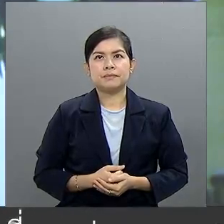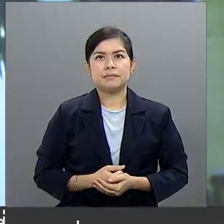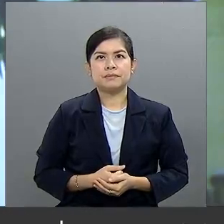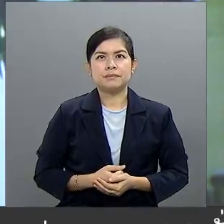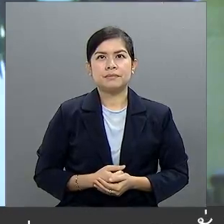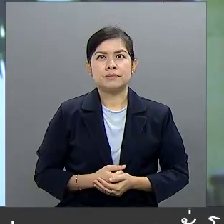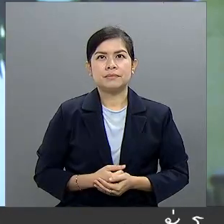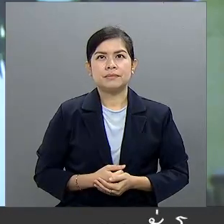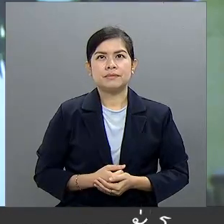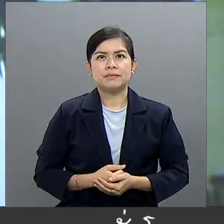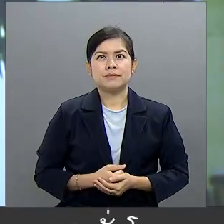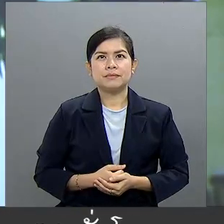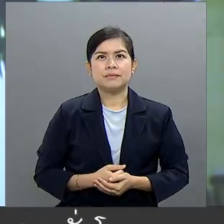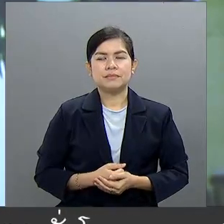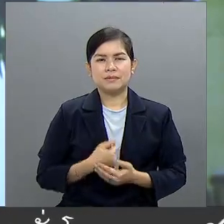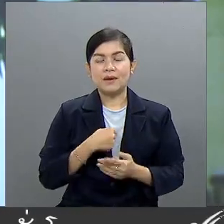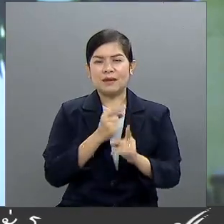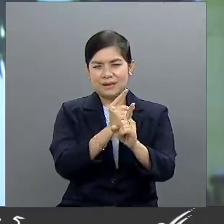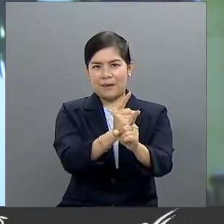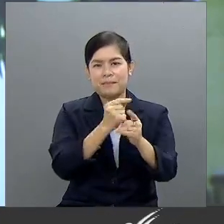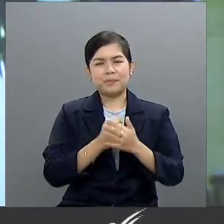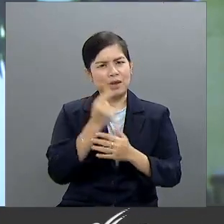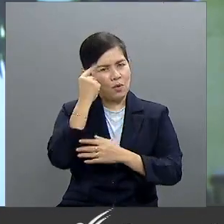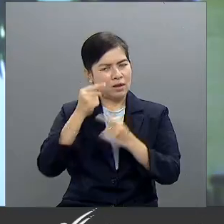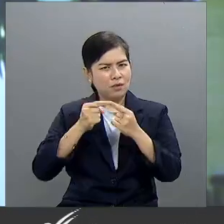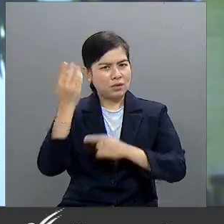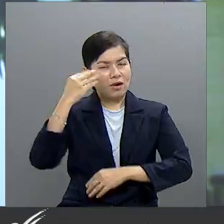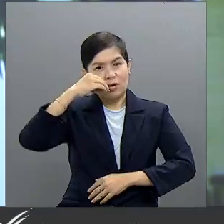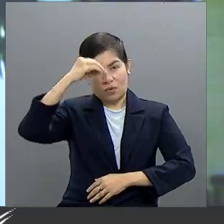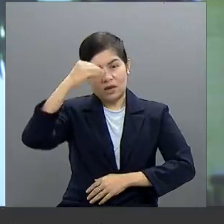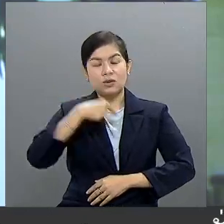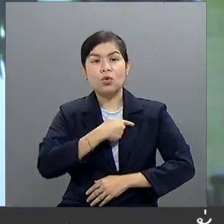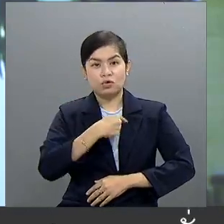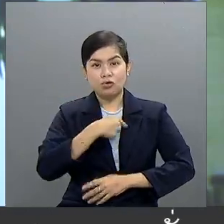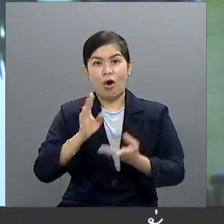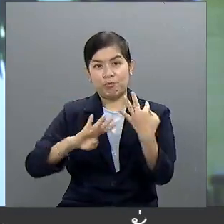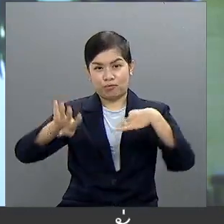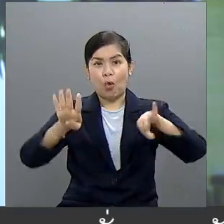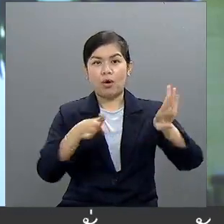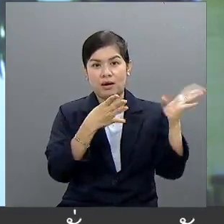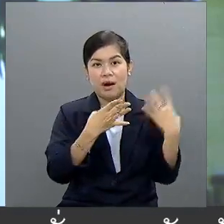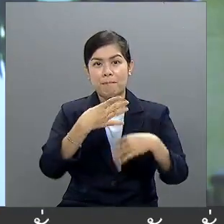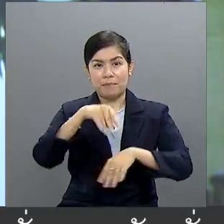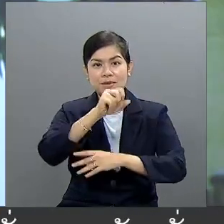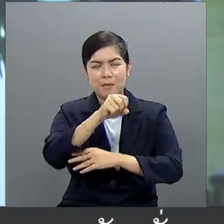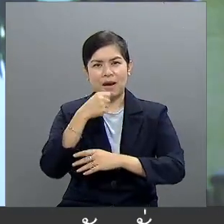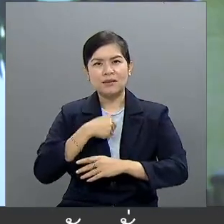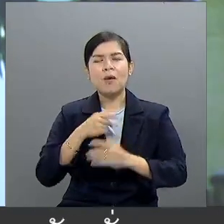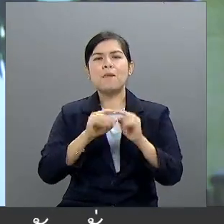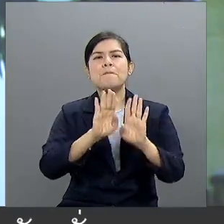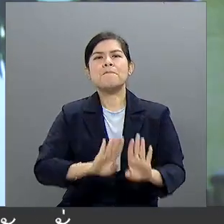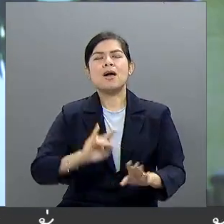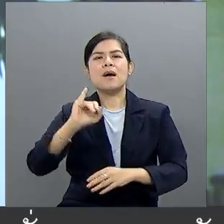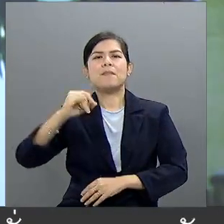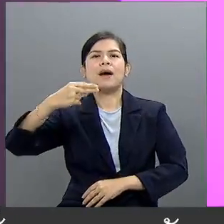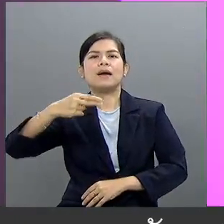และเซิงด้วยละกัน สมัยเรียนนี่ต้องเป็นนางรำแน่เลยใช่ไหม นางรำไม่น่าได้เป็นนางไห จริงเหรอ นางไหนี่เป็นความฝันหนึ่งแต่ไม่ได้